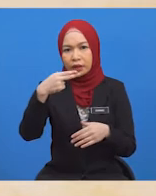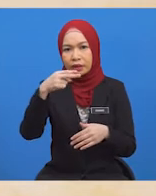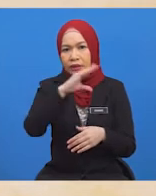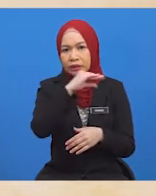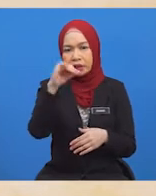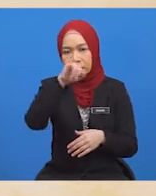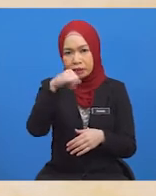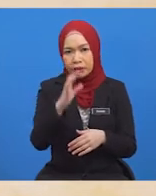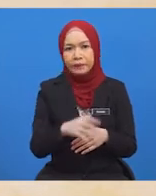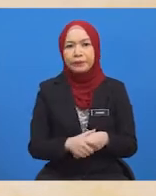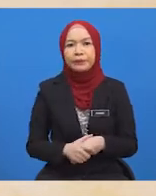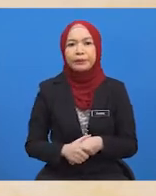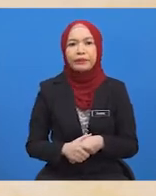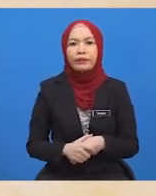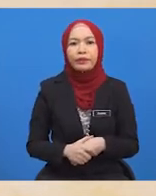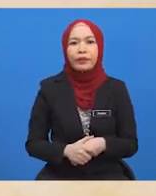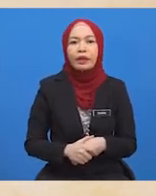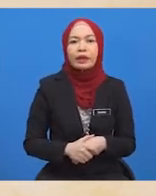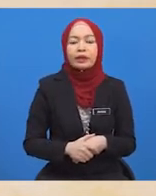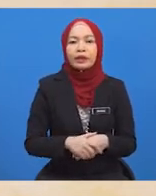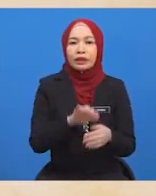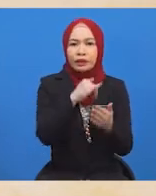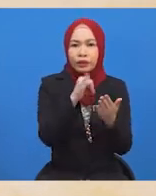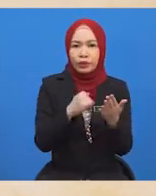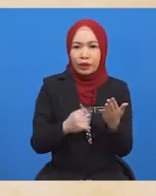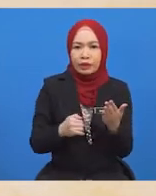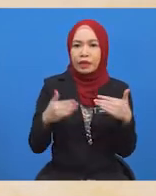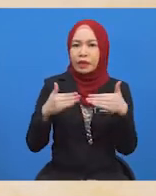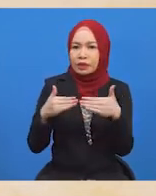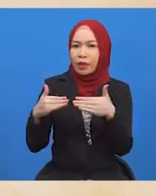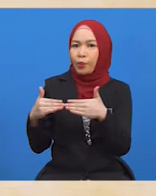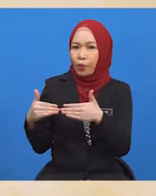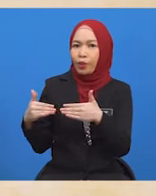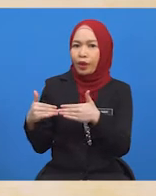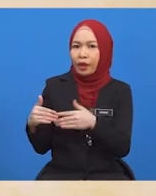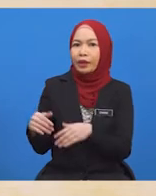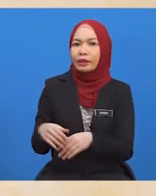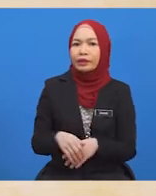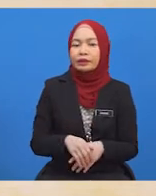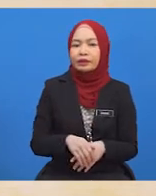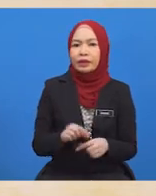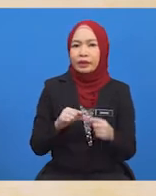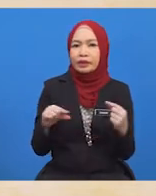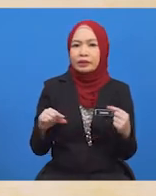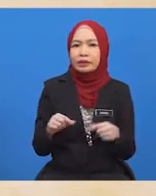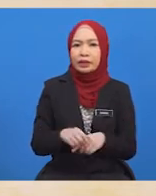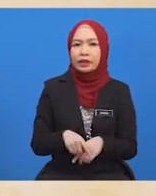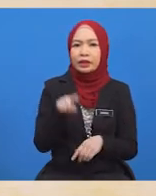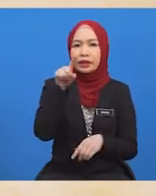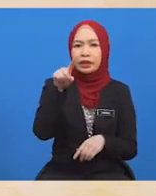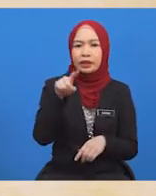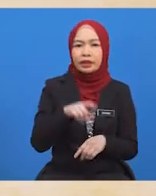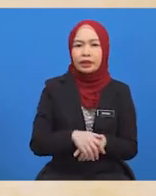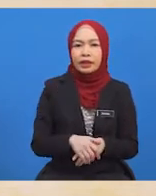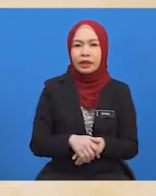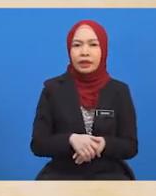Labelkan ukuran sebenar pada rajah huruf-huruf seperti yang dipaparkan ini. Titik M berada di